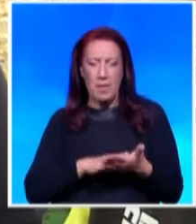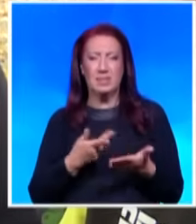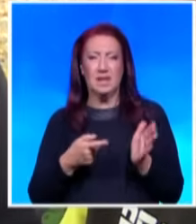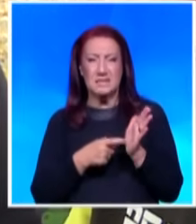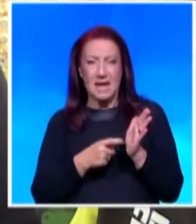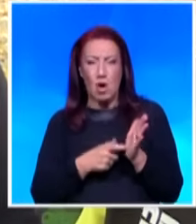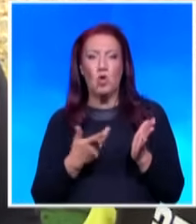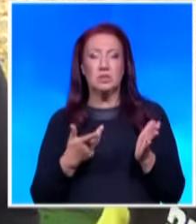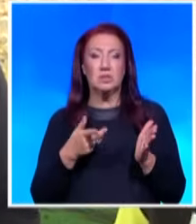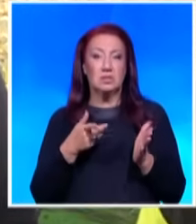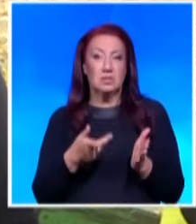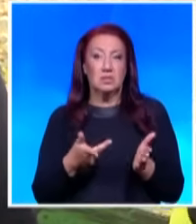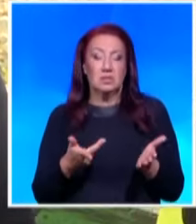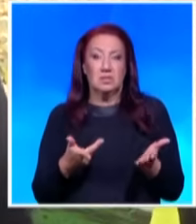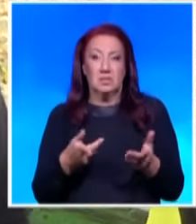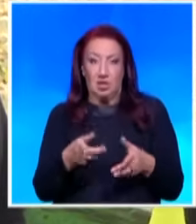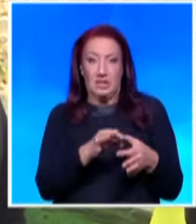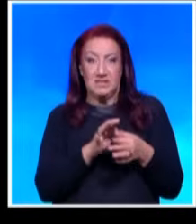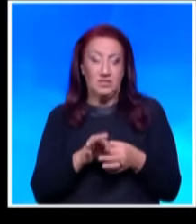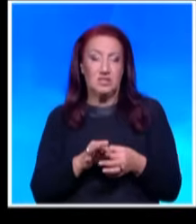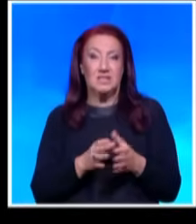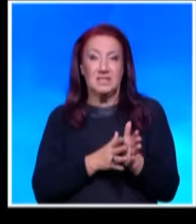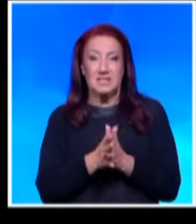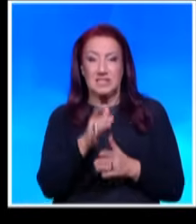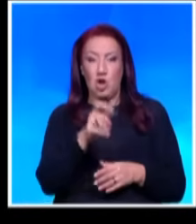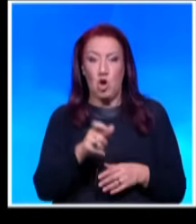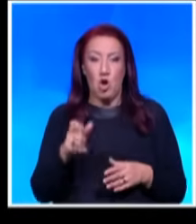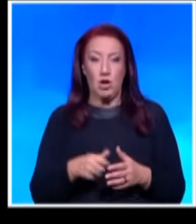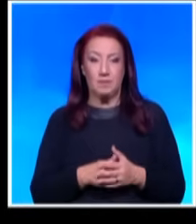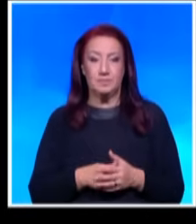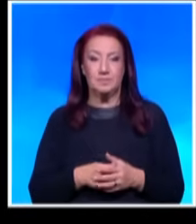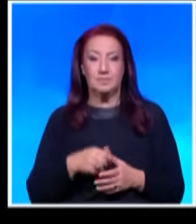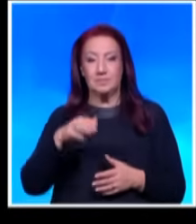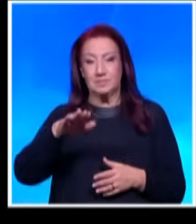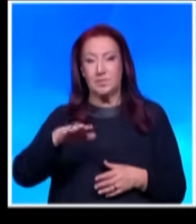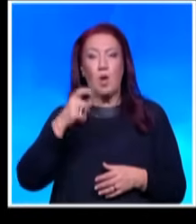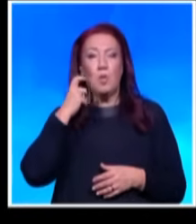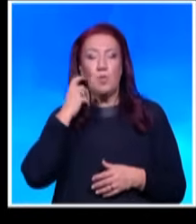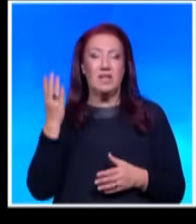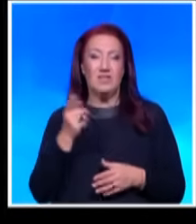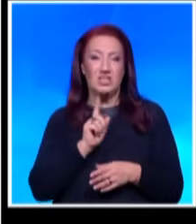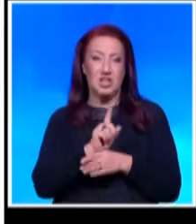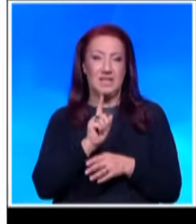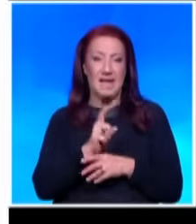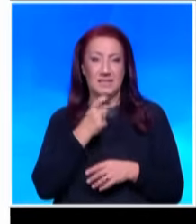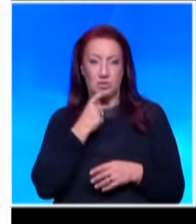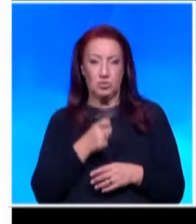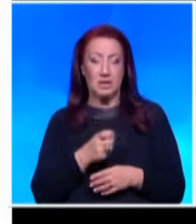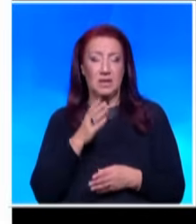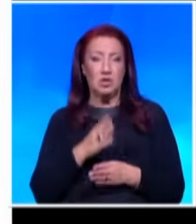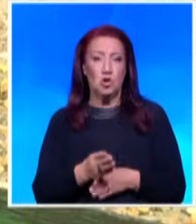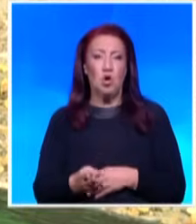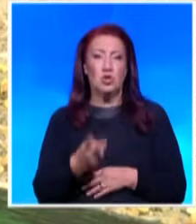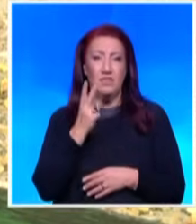които приемат, стоят хора с човешки съдби. Богомило вече е на 11. От 2015 година периодично има липса